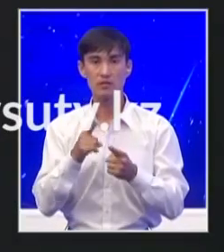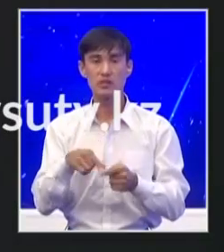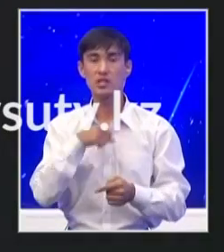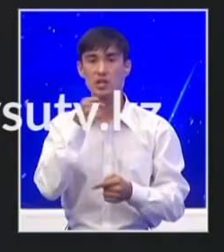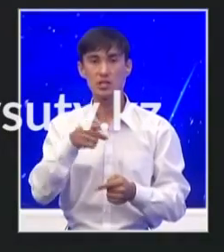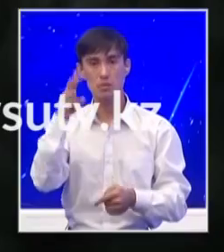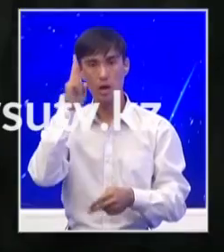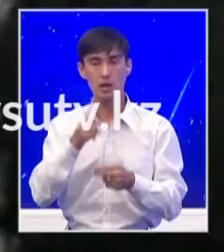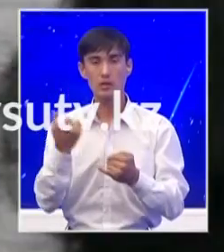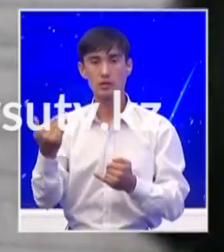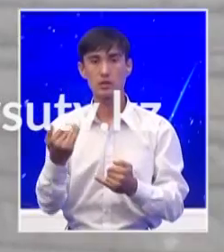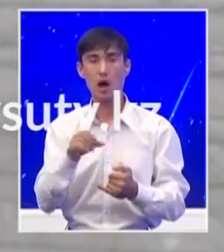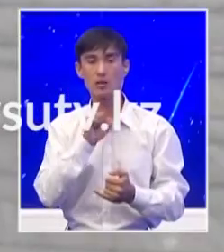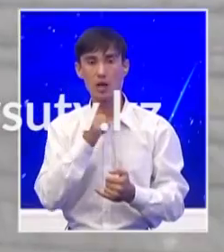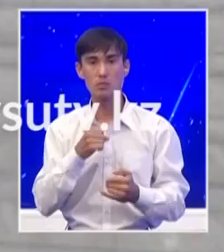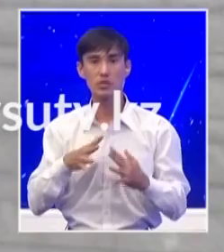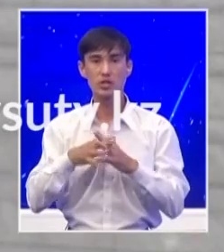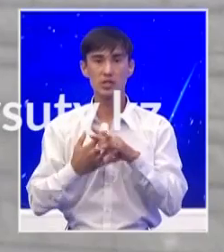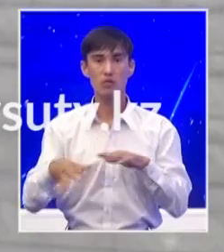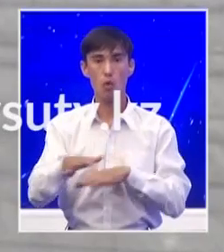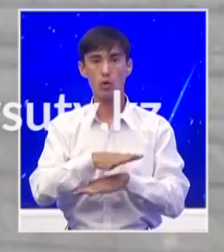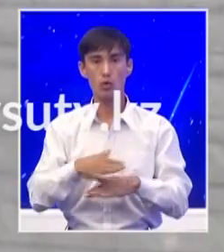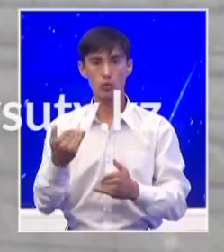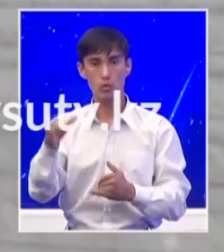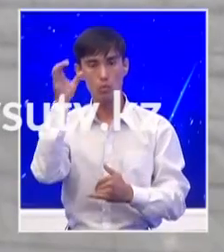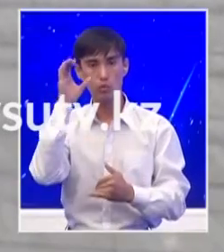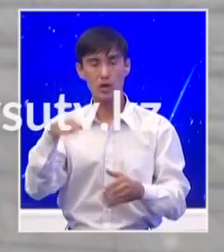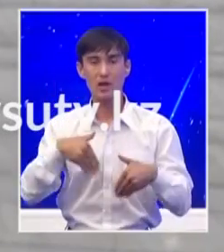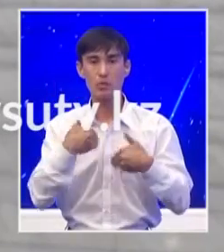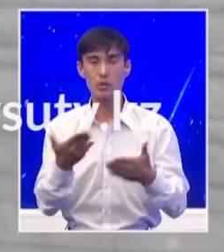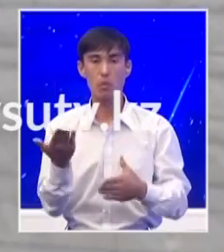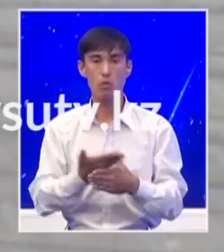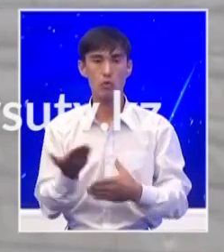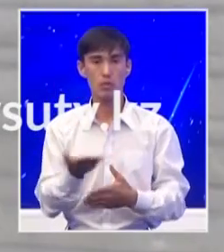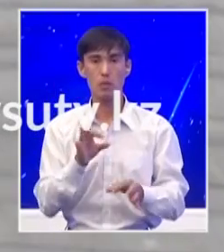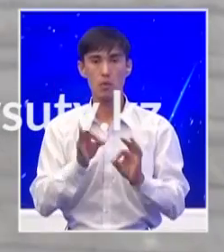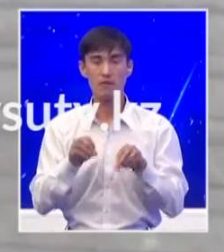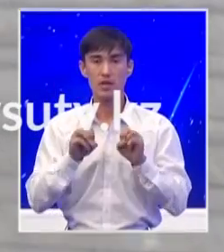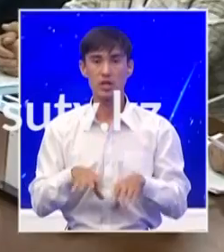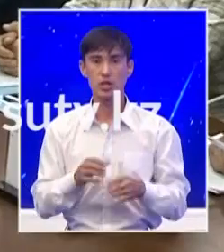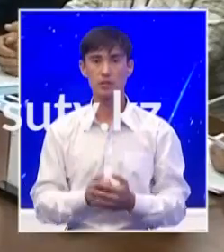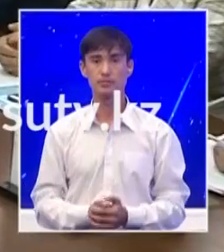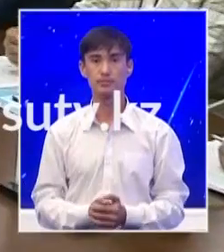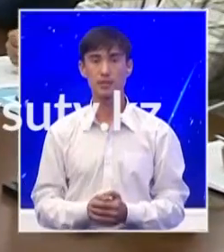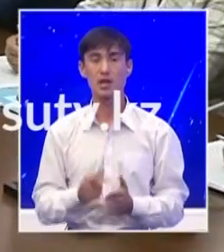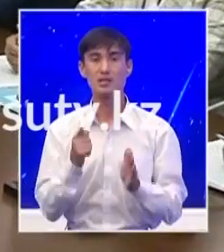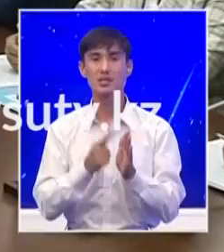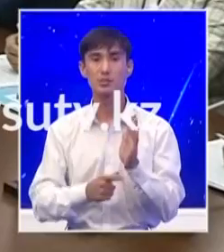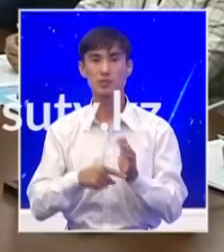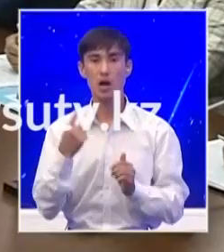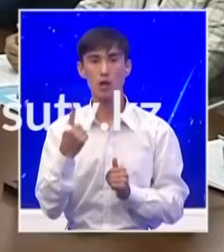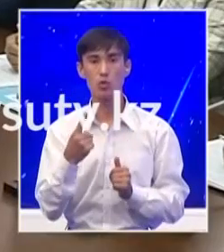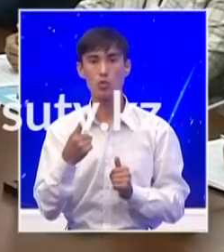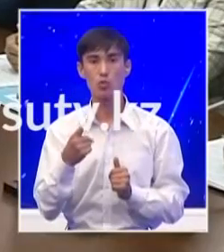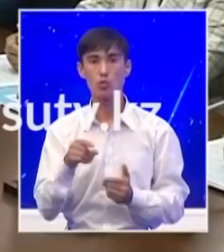коллегами, аксакалами сельского округа. Уверен, что их мудрые рекомендации помогут мне принять правильное решение. На 71 вакансию